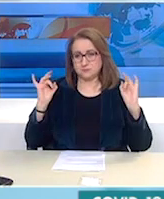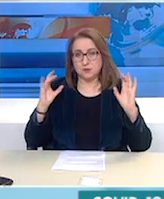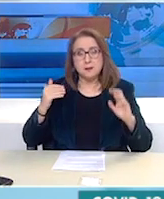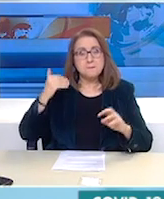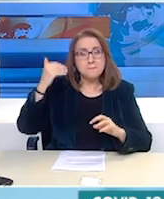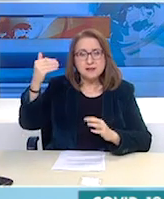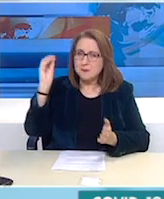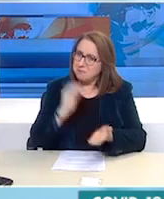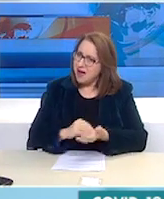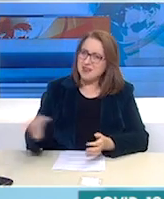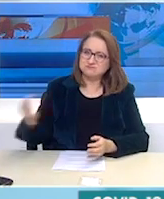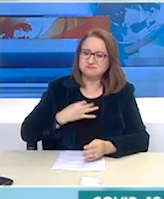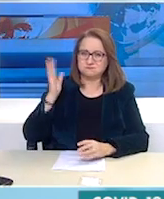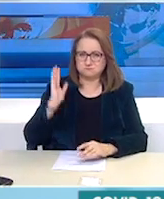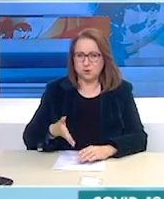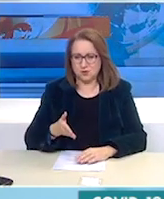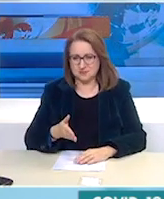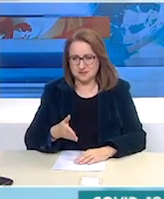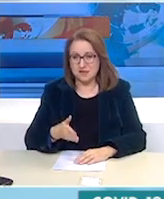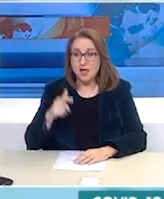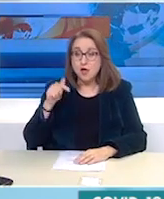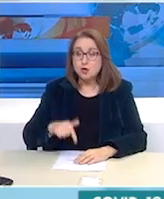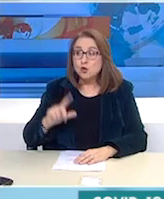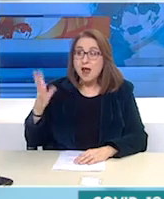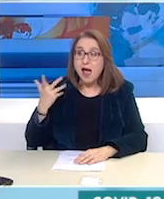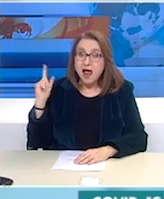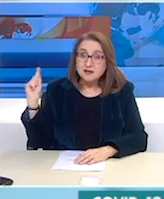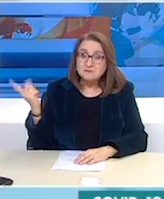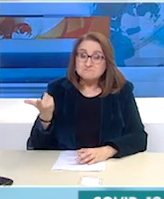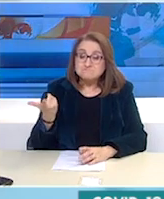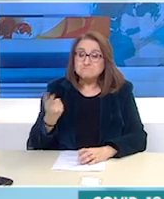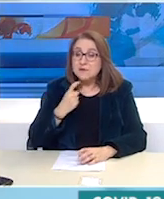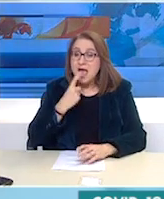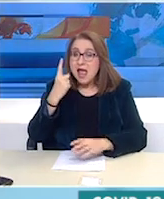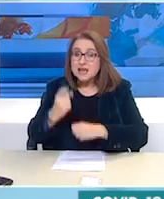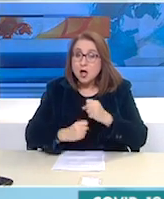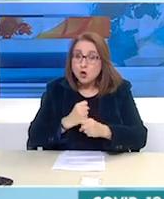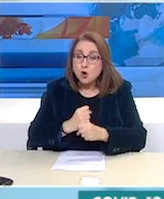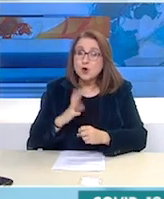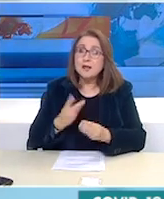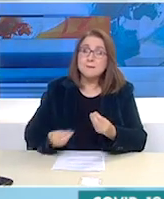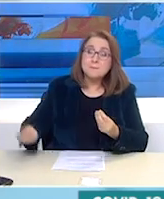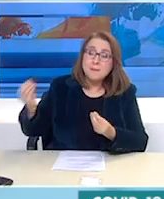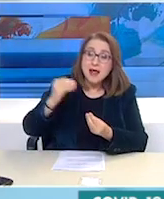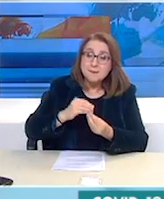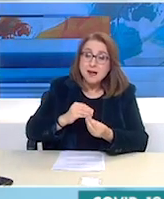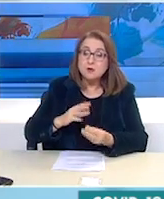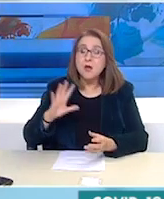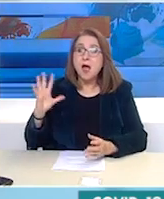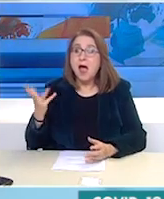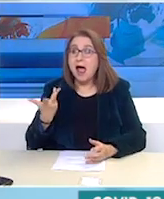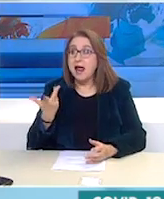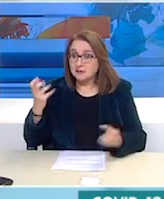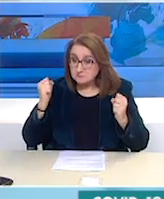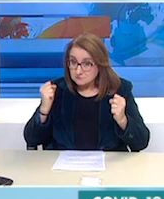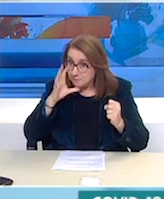δημιουργεί ανοσία στα περισσότερα ή όλα τα άτομα και ότι η προστασία διαρκεί ένα έτος ή περισσότερο, τότε η μόλυνση αυξανόμενου